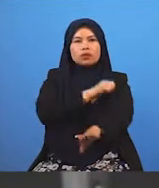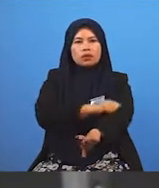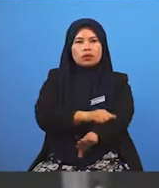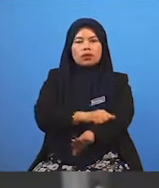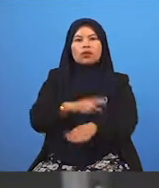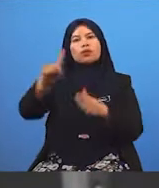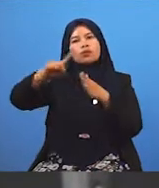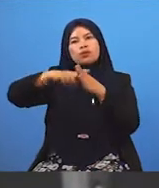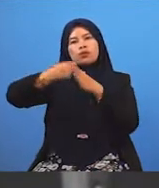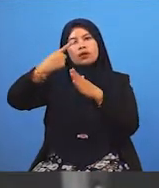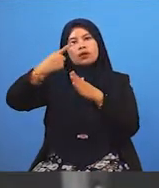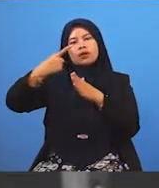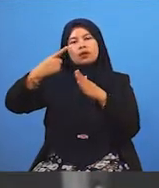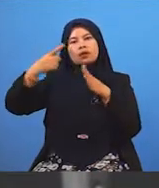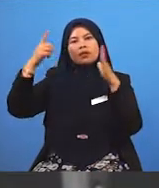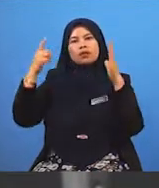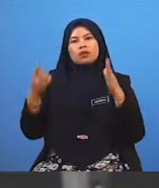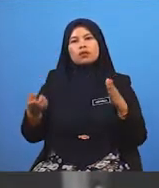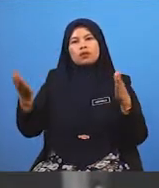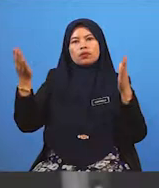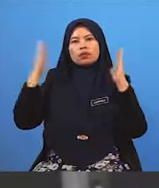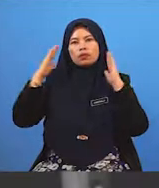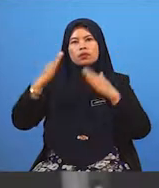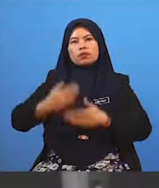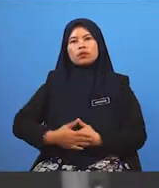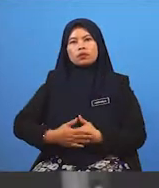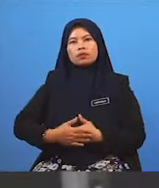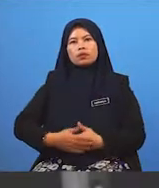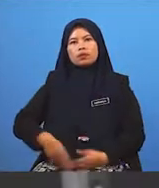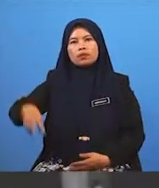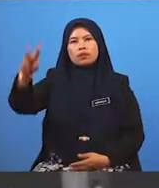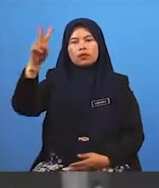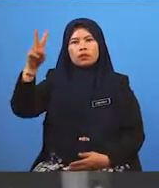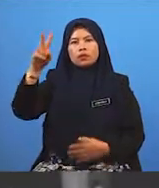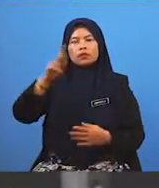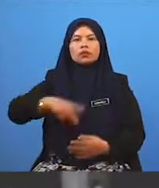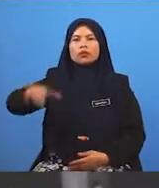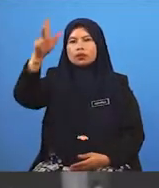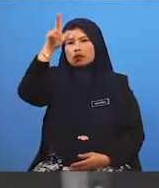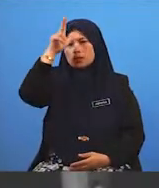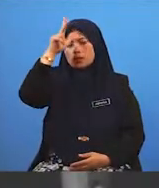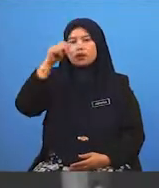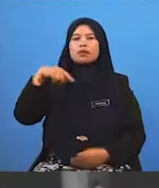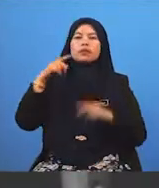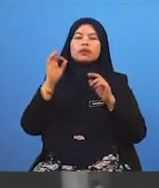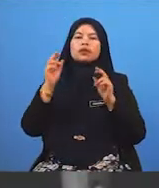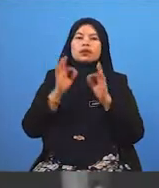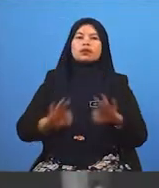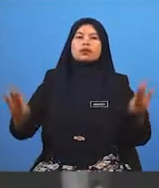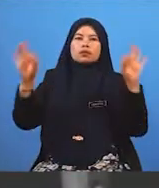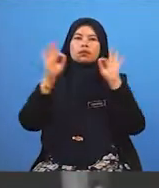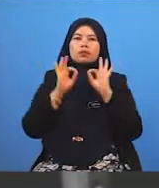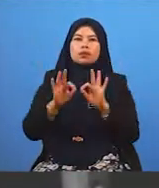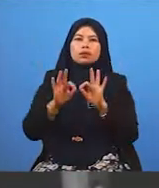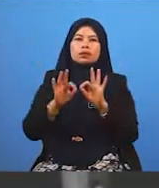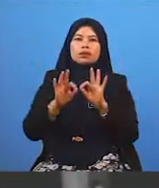kedua, kerajaan melalui agensi dan jabatan agama perlu memperkasakan amar makruf dan